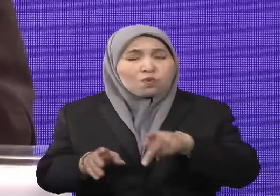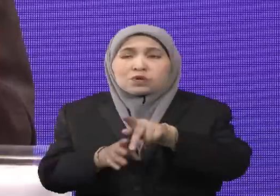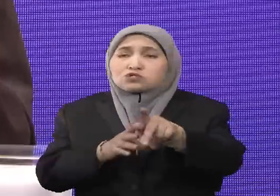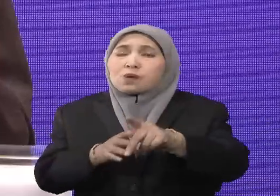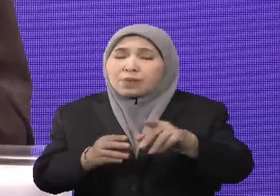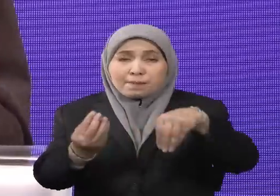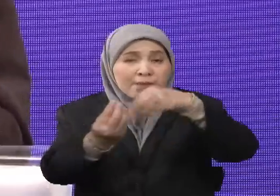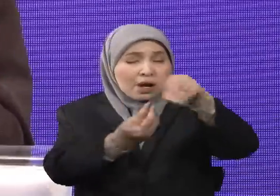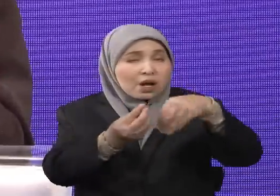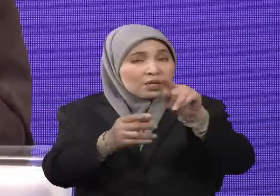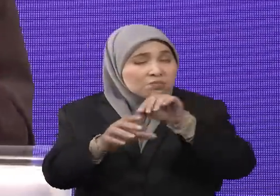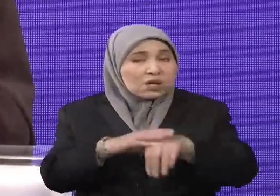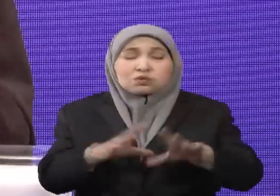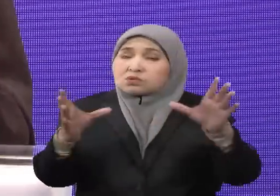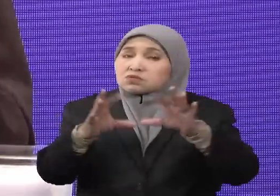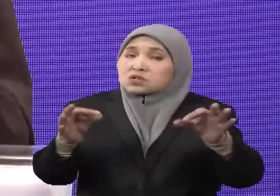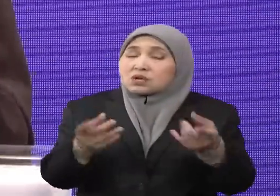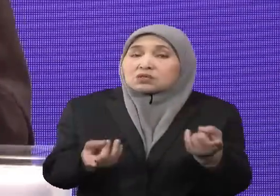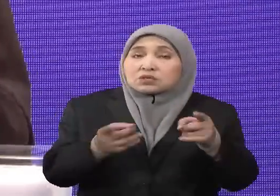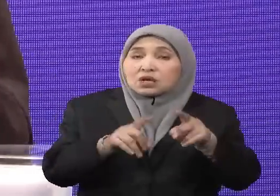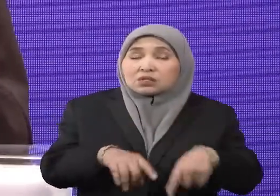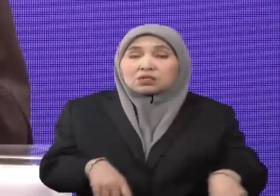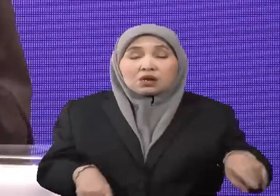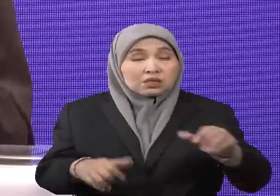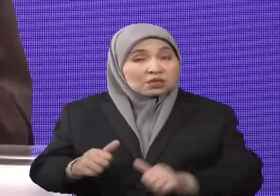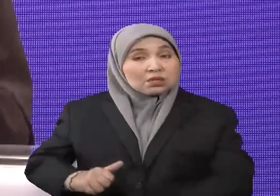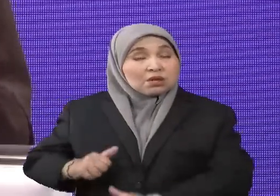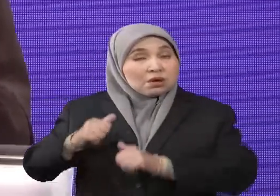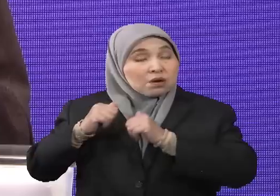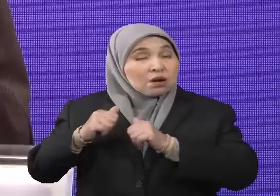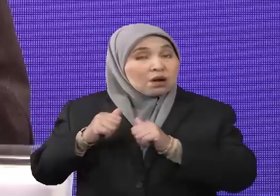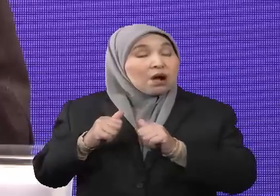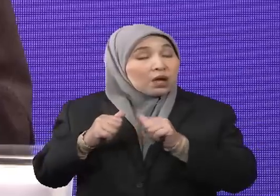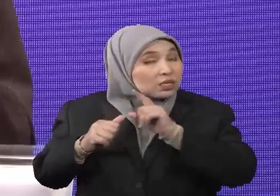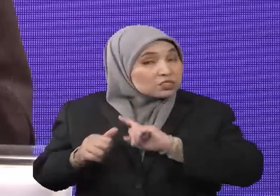kemudian dalam satu peristiwa tentara umat Islam